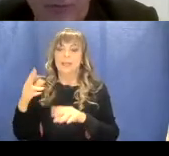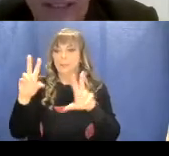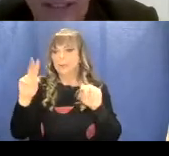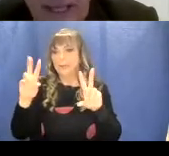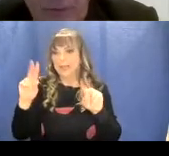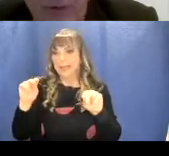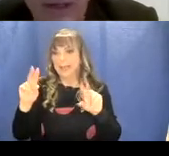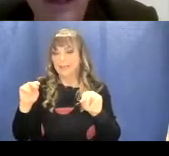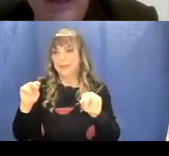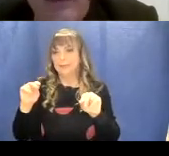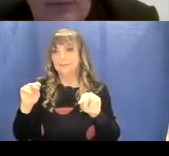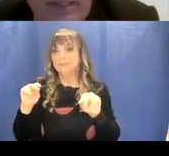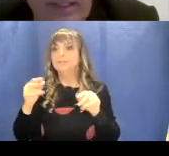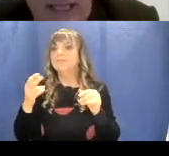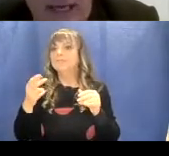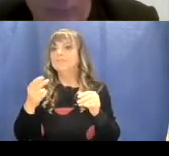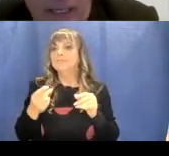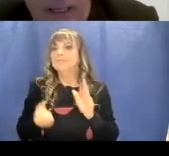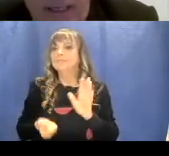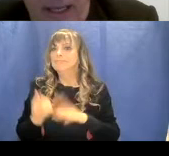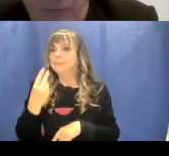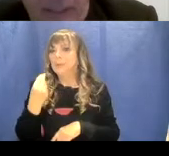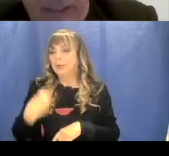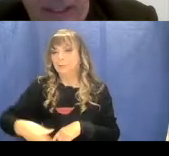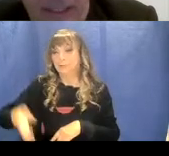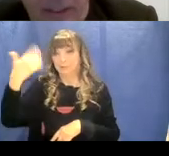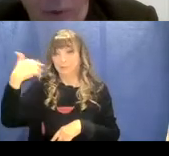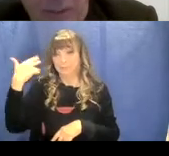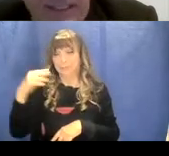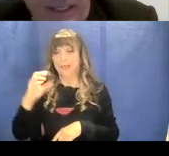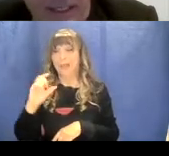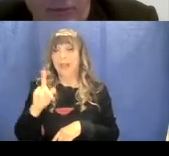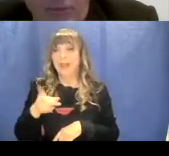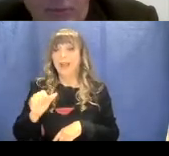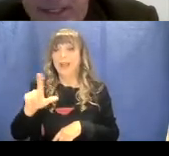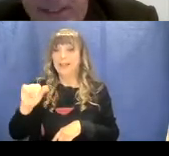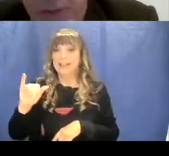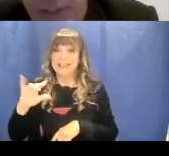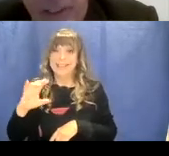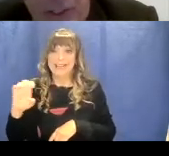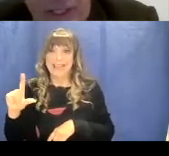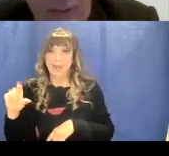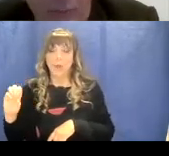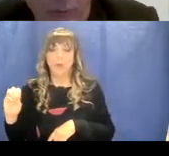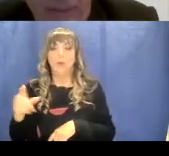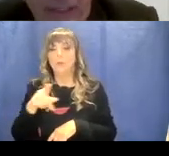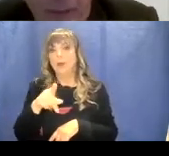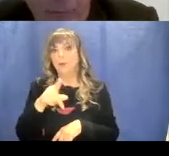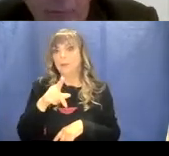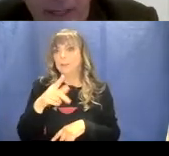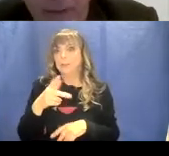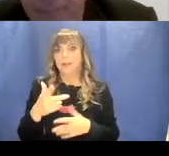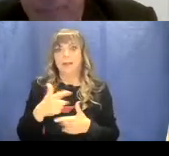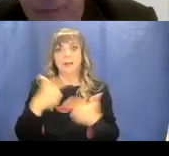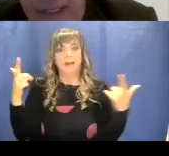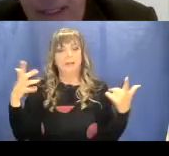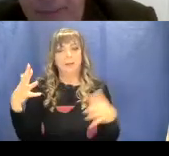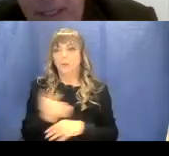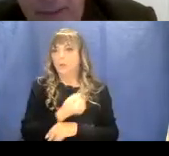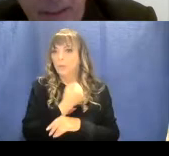con galileo ma questa tavola è una delle grosse conquiste ci dice che con 92